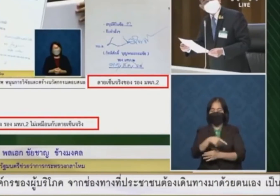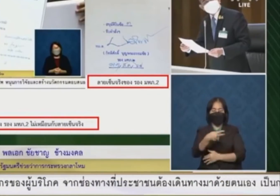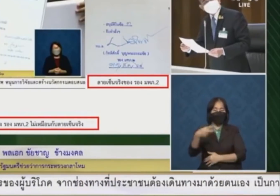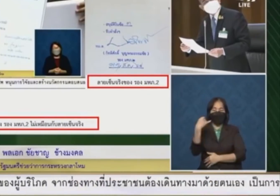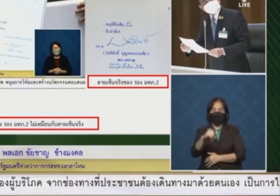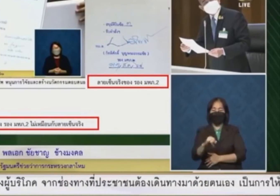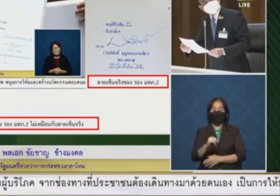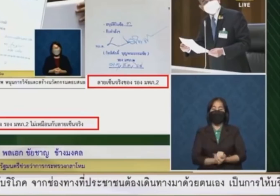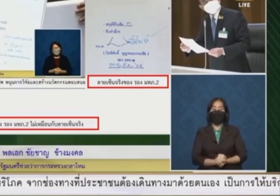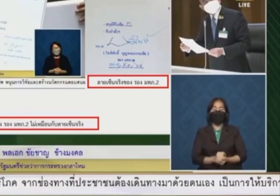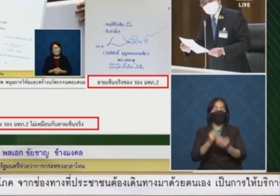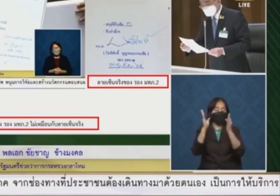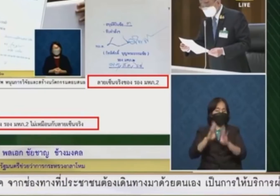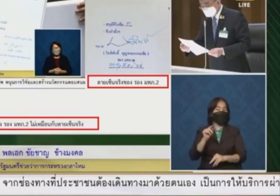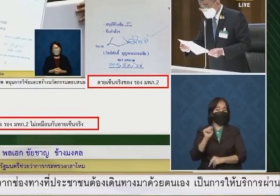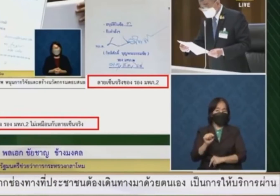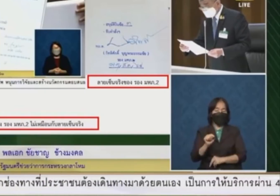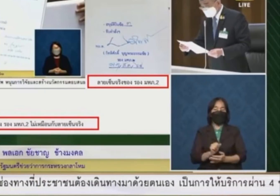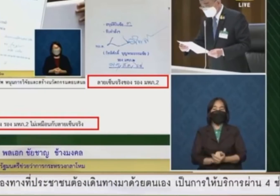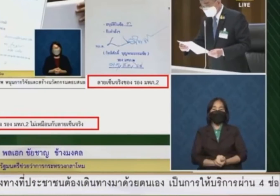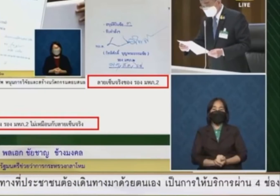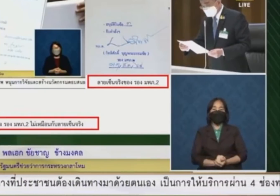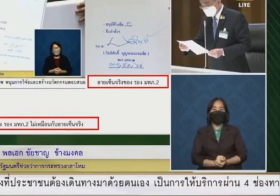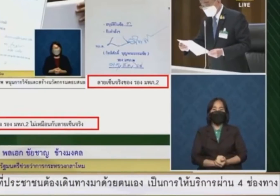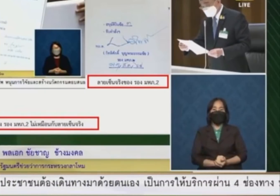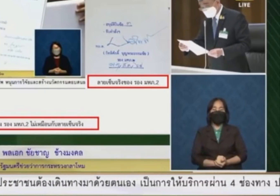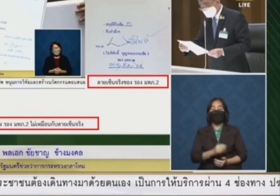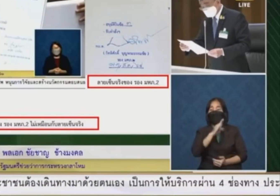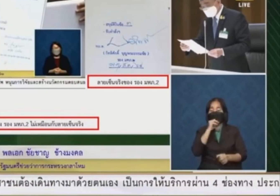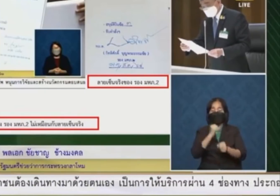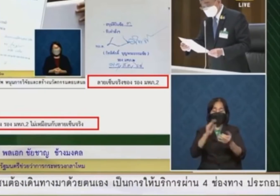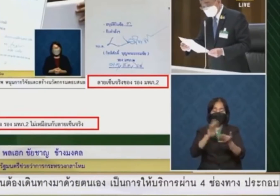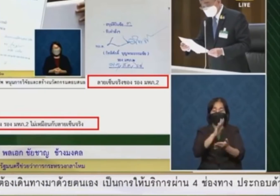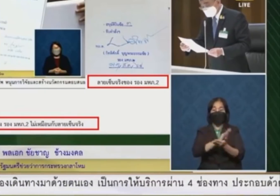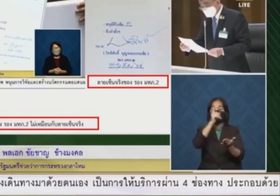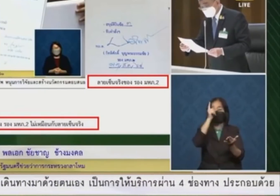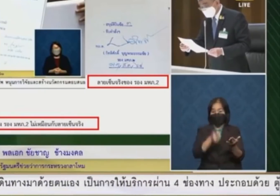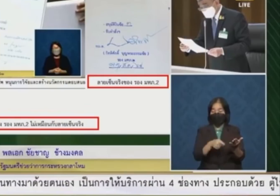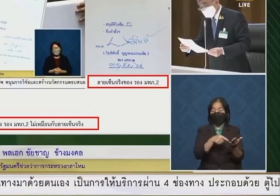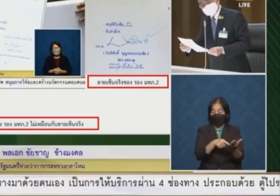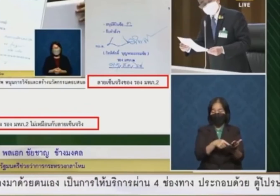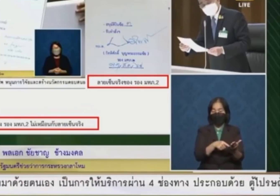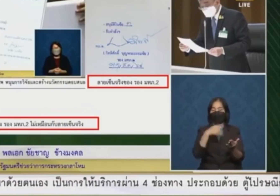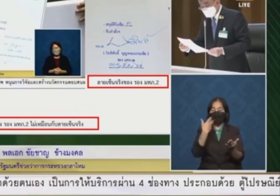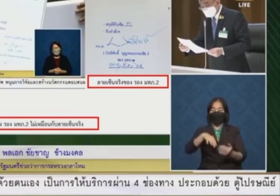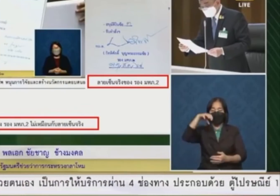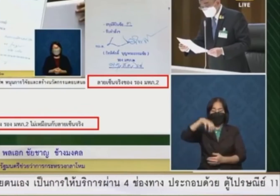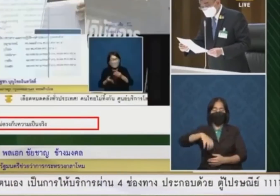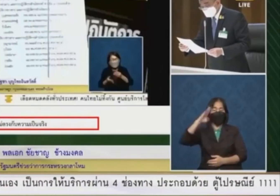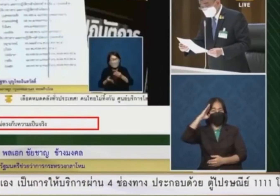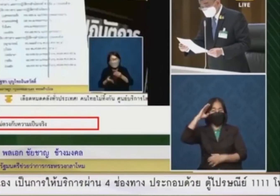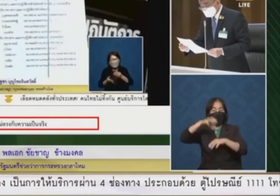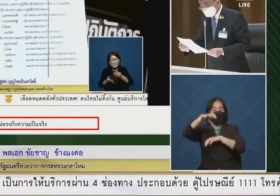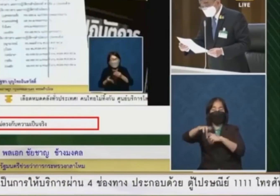ในลักษณะเช่นนี้นะครับไม่น่าจะเกิดขึ้นถ้าเกิดเป็นเอกสารจริงนะครับขอเป็นภาพที่4นะครับ